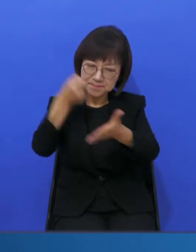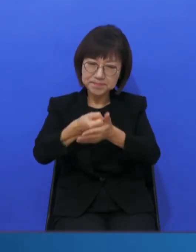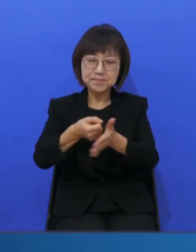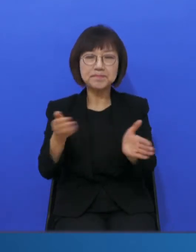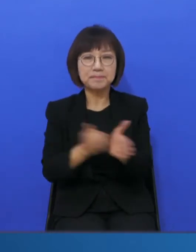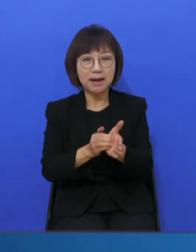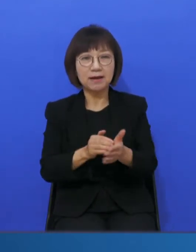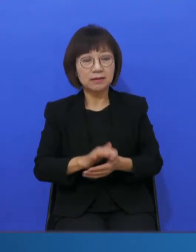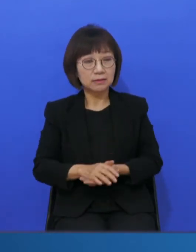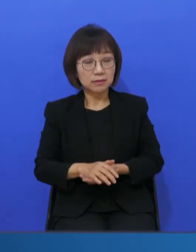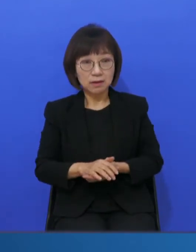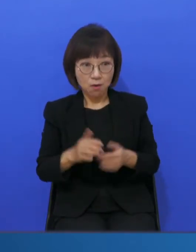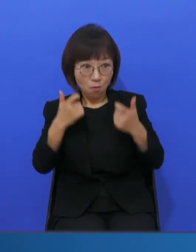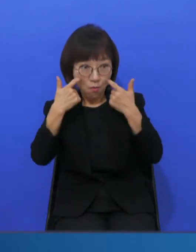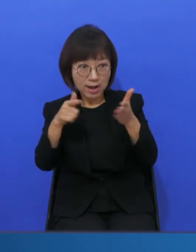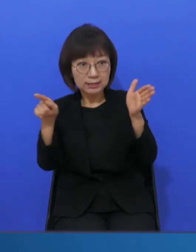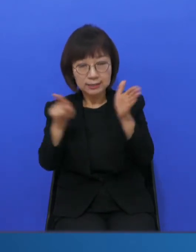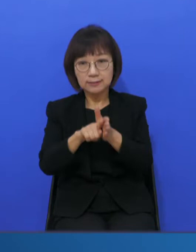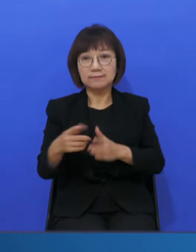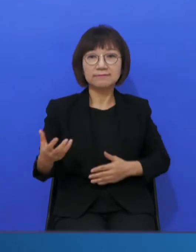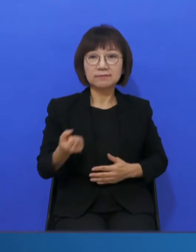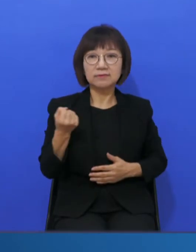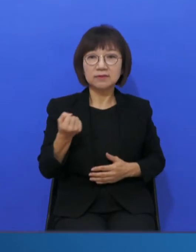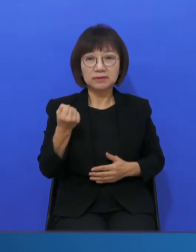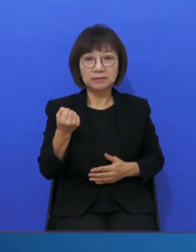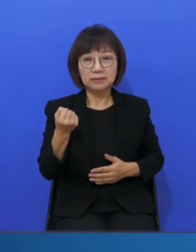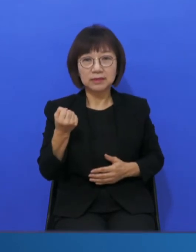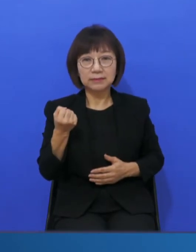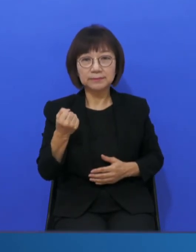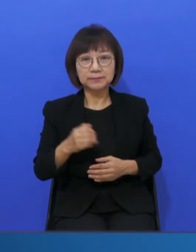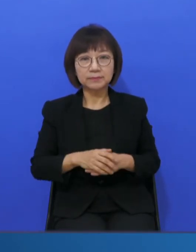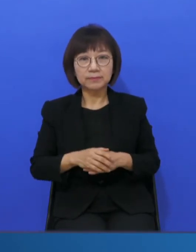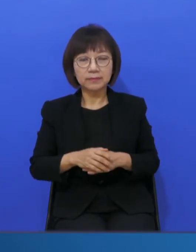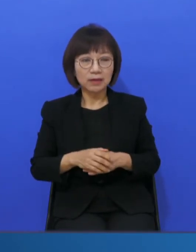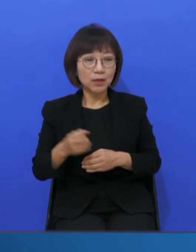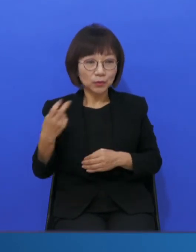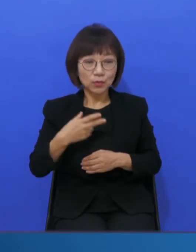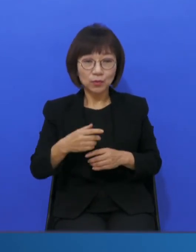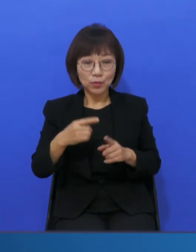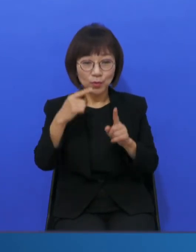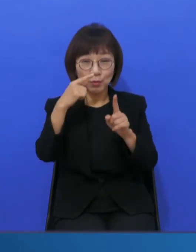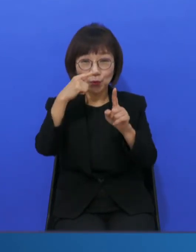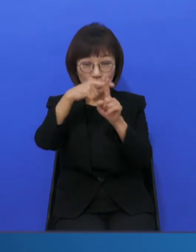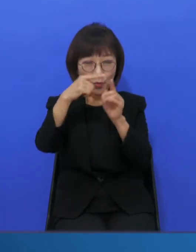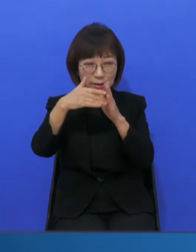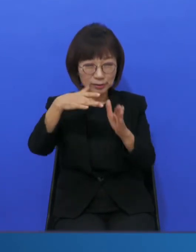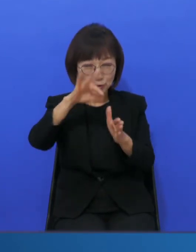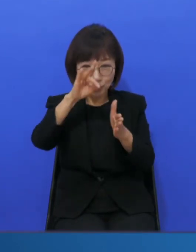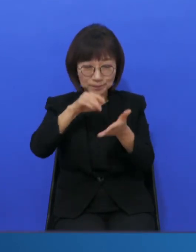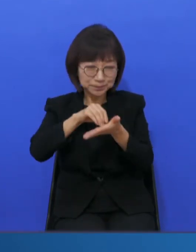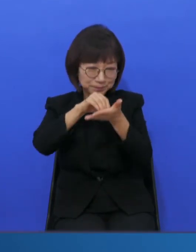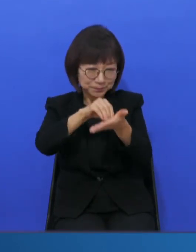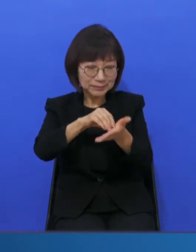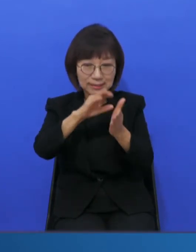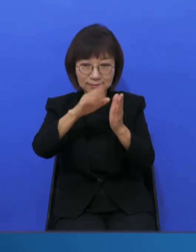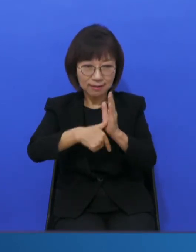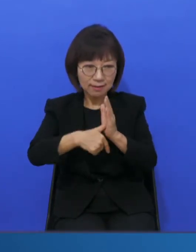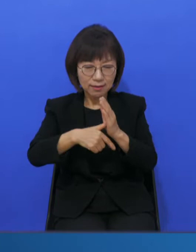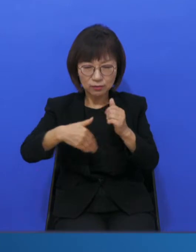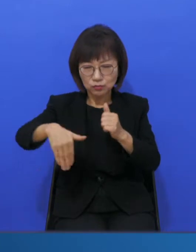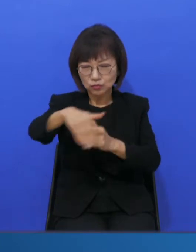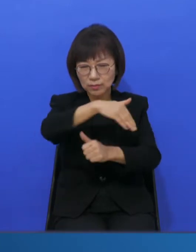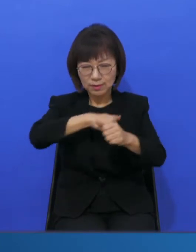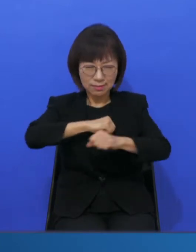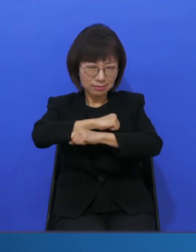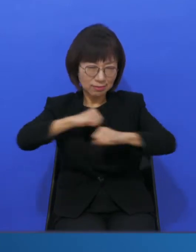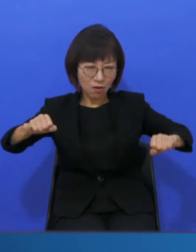And so I had this assurance. 막 오자마자 이런 큰 땅을 찾아다녔어요. As soon as I came, I looked for a big place like this. 없어요